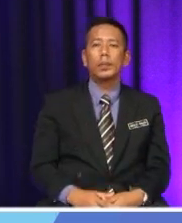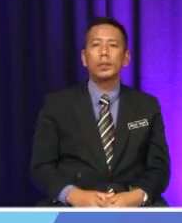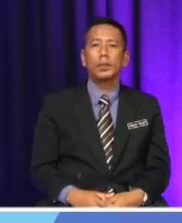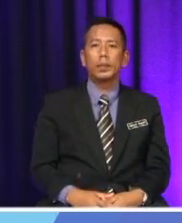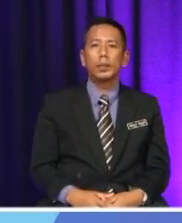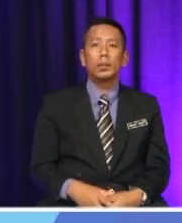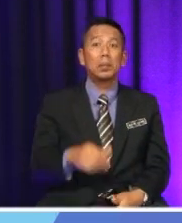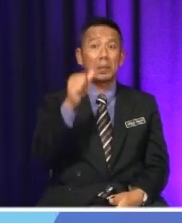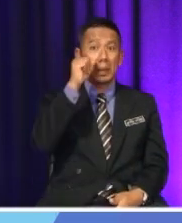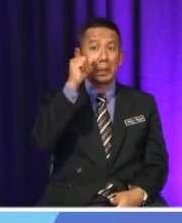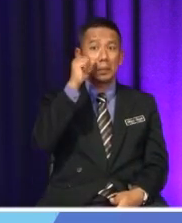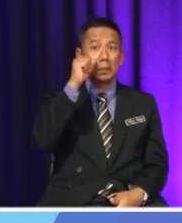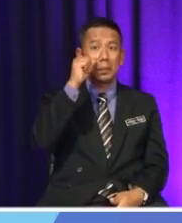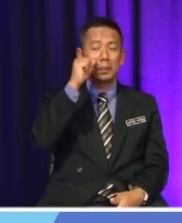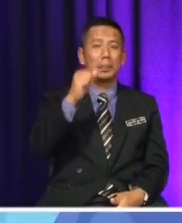assalamualaikum